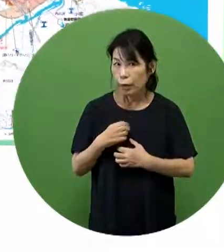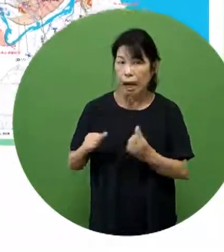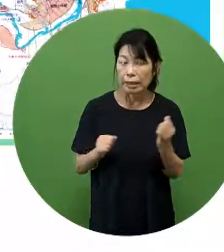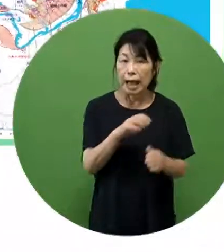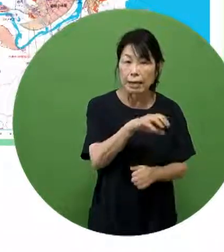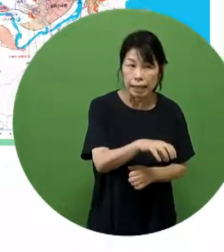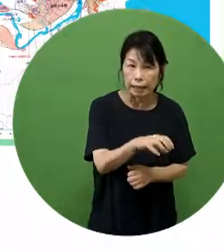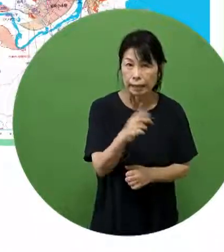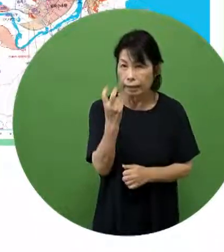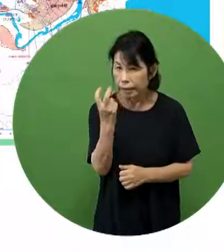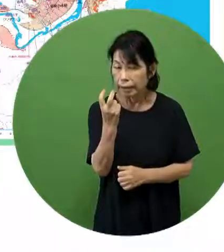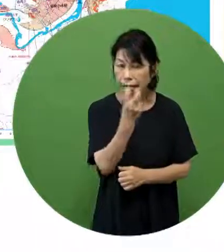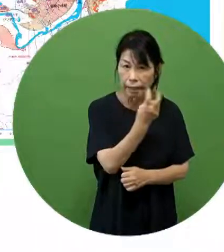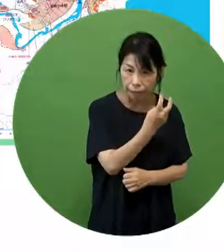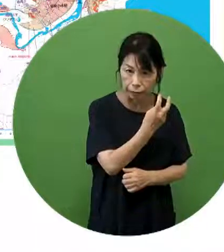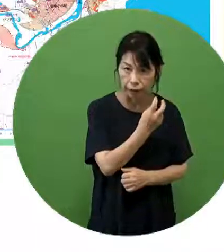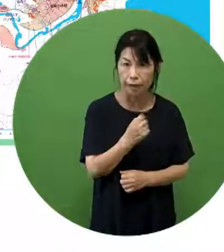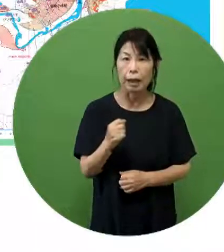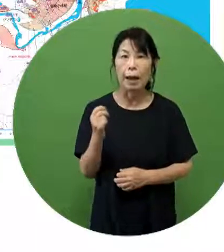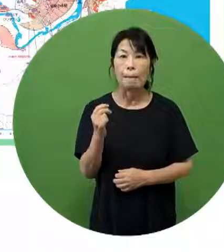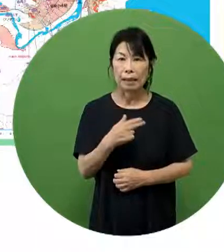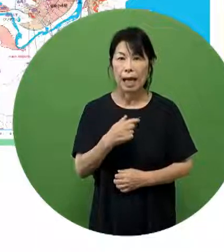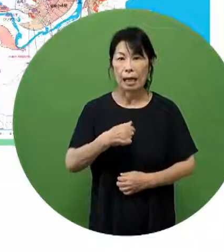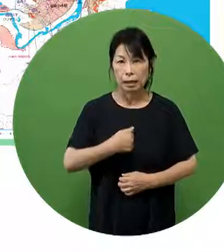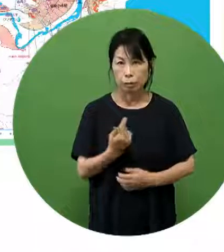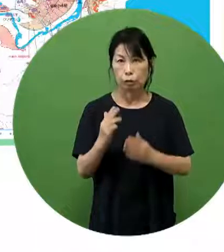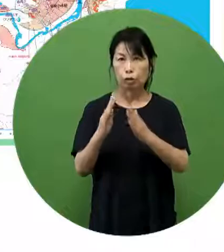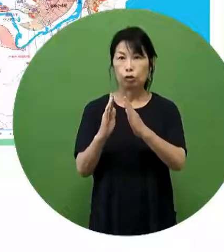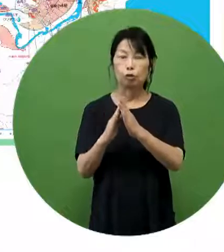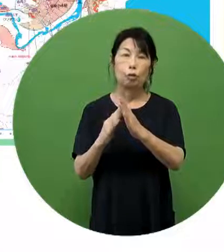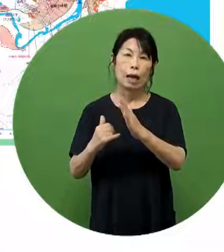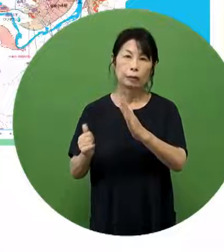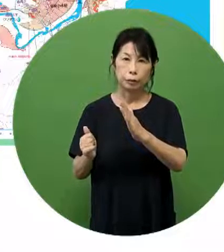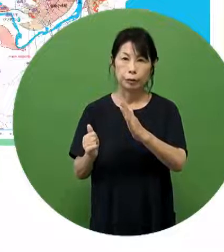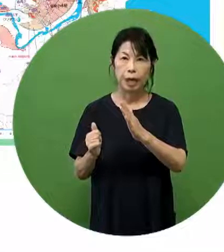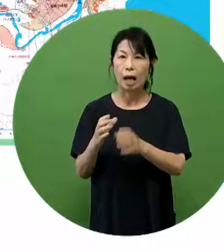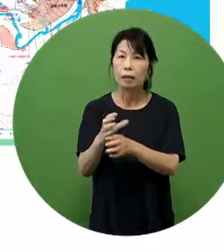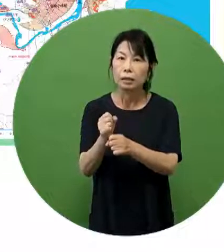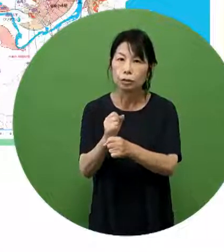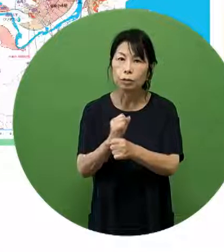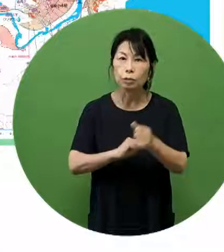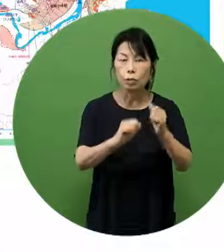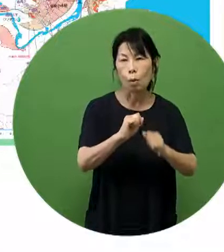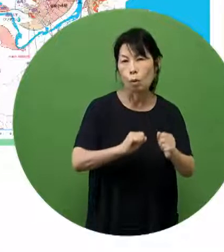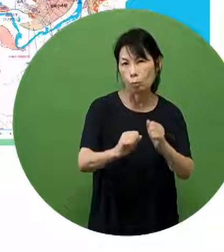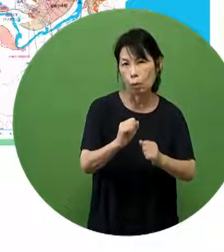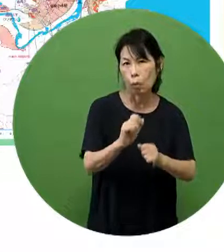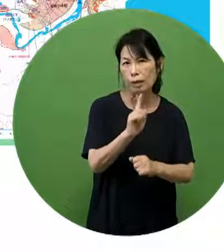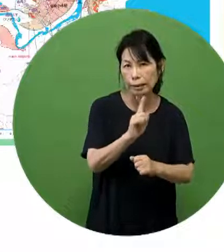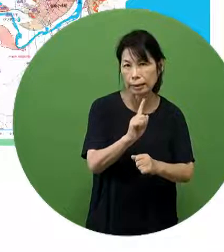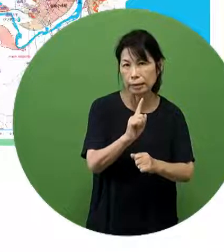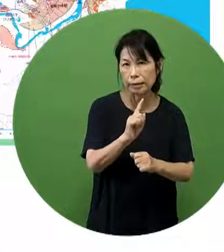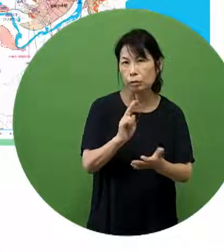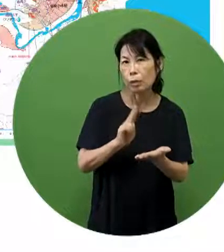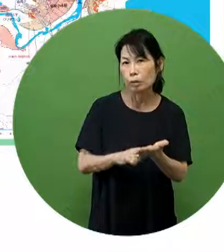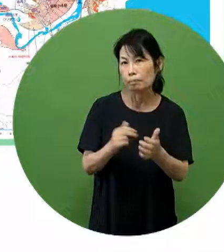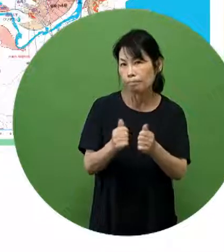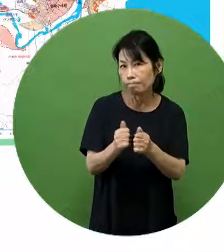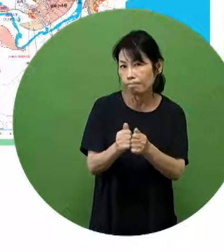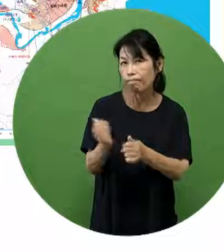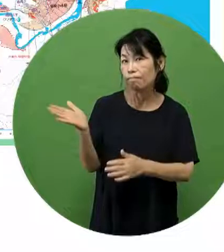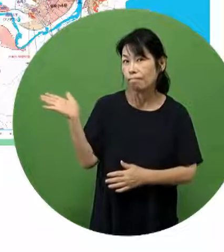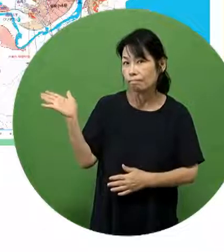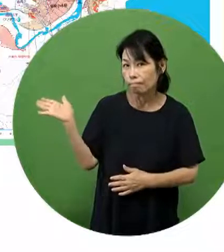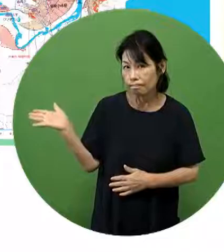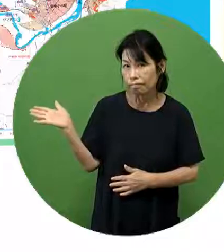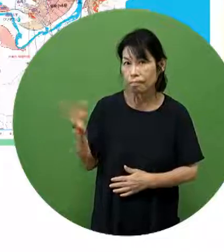と、そして洪水時に自分や家族がいつ何をしてどう行動するのかをまとめたマイタイムラ